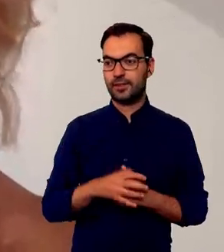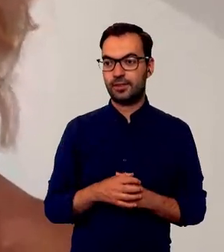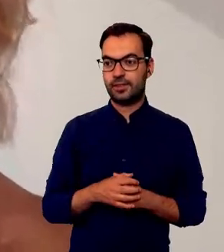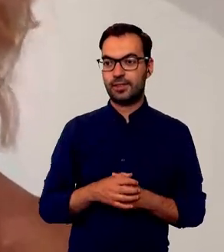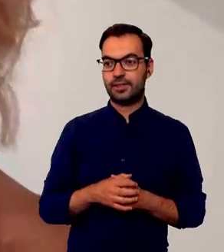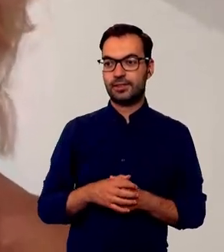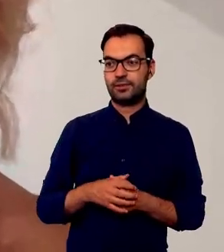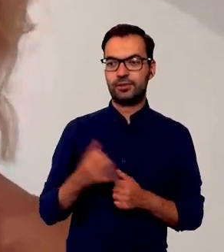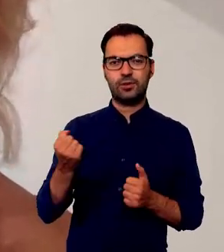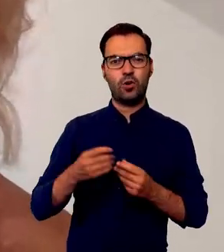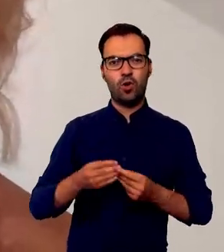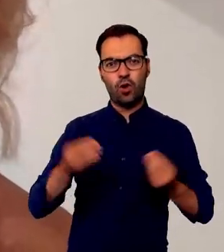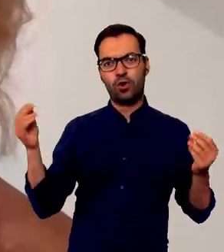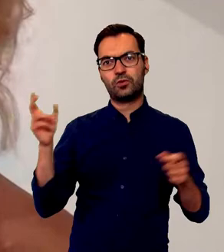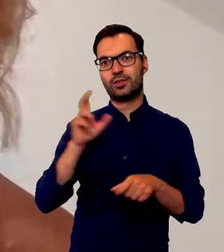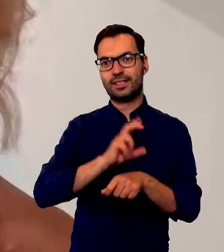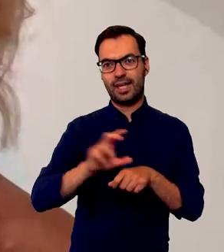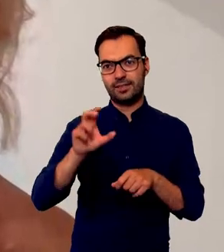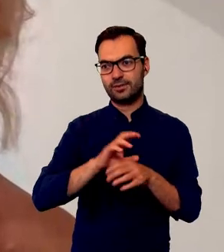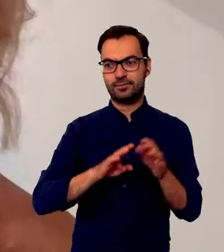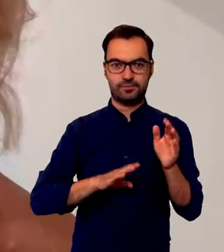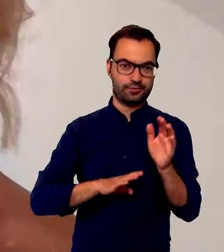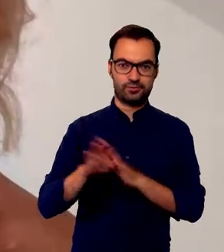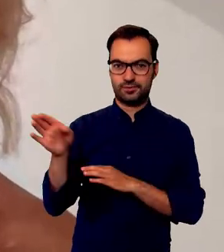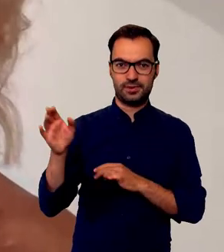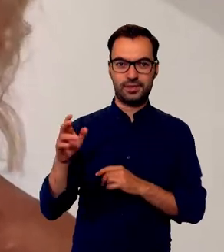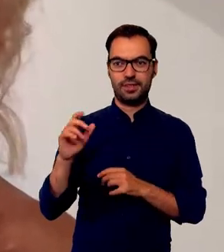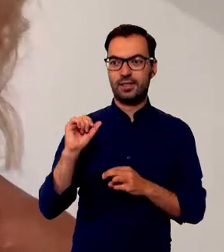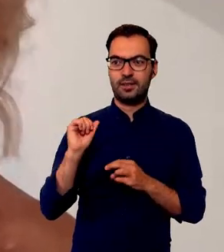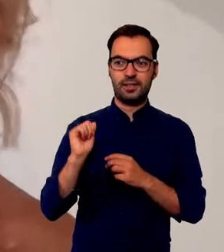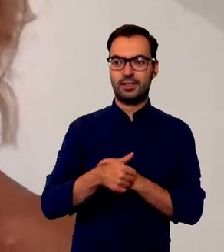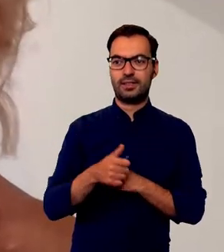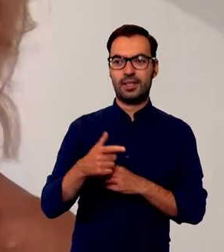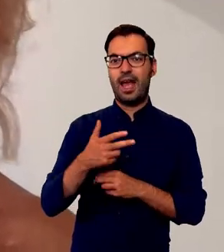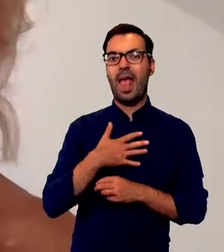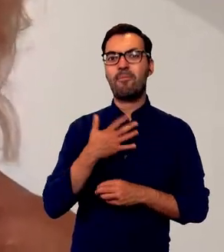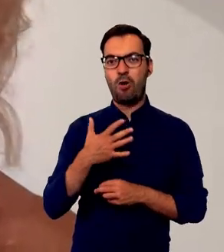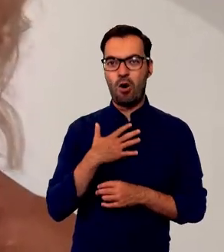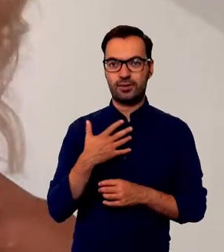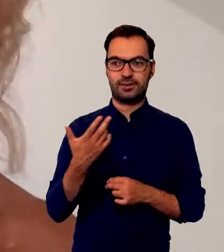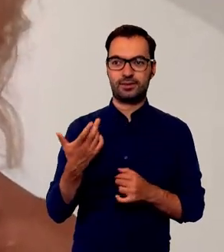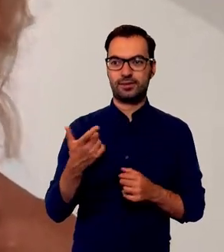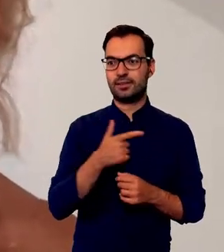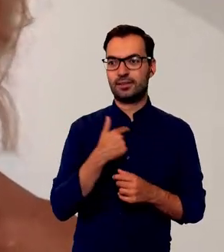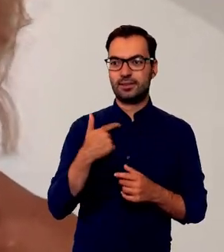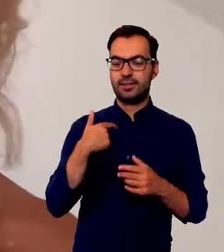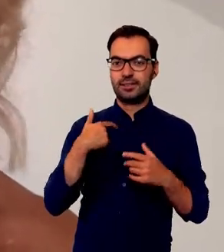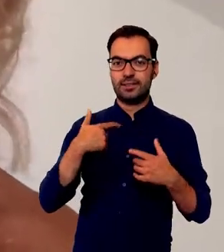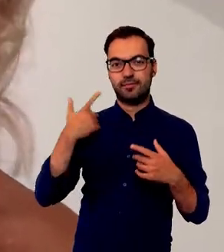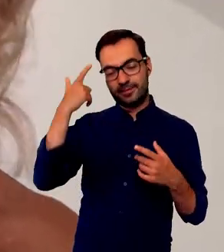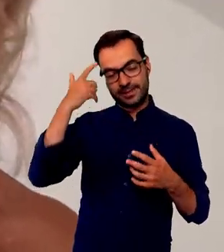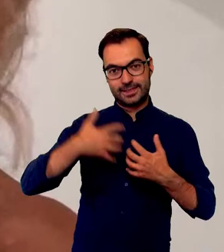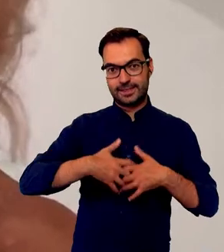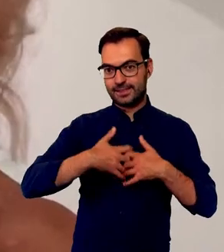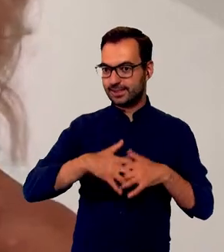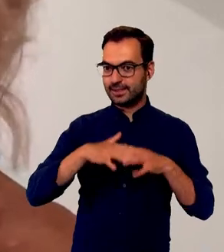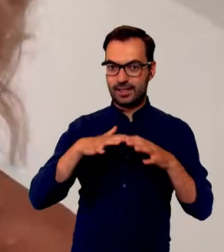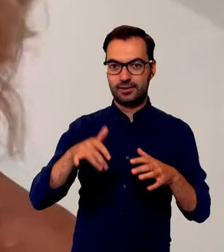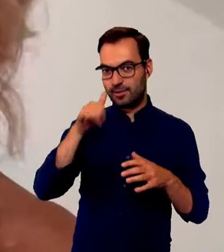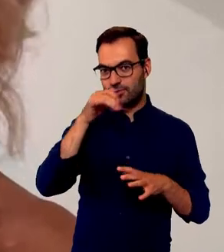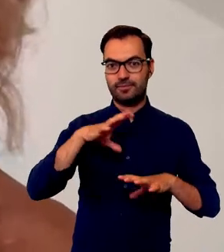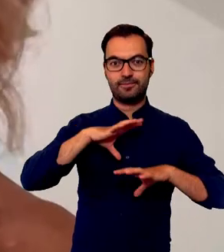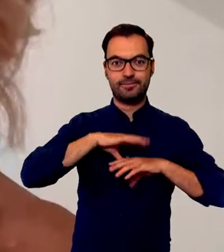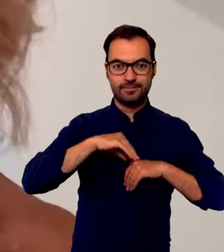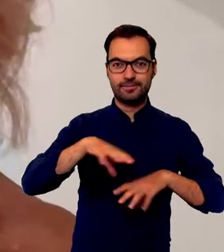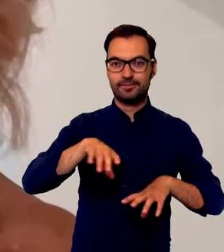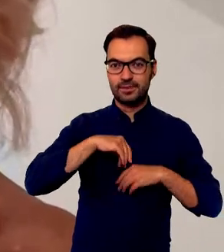rozwój cywilizacji prześcignął rozwój naszych emocji. My mamy przegrzane silniki, nie jesteśmy w stanie unieść